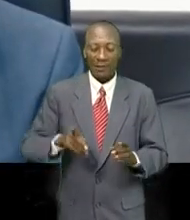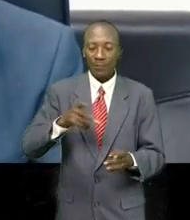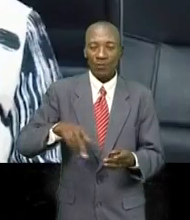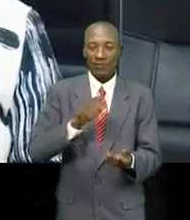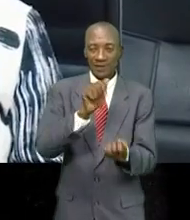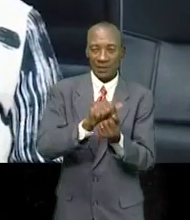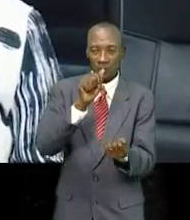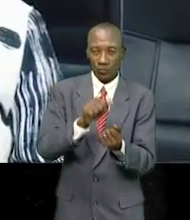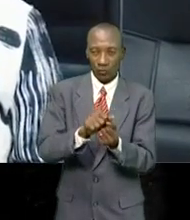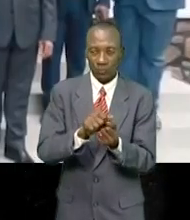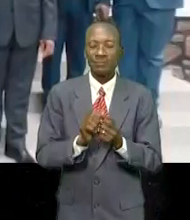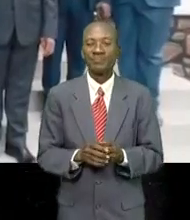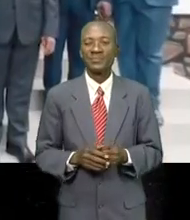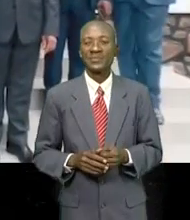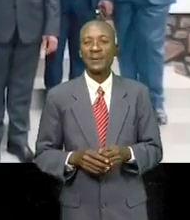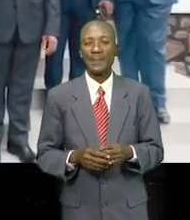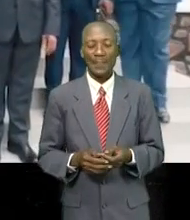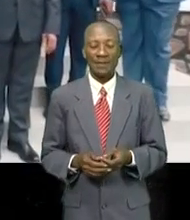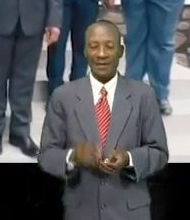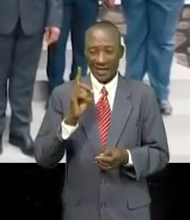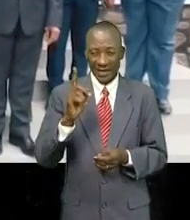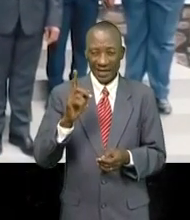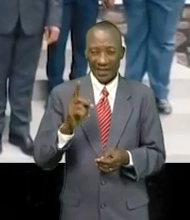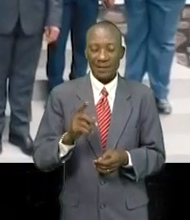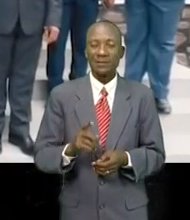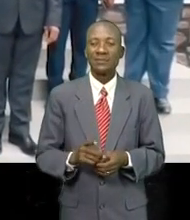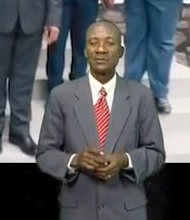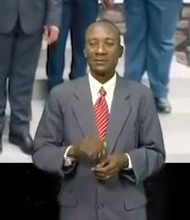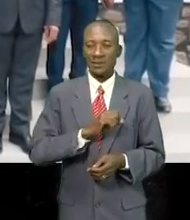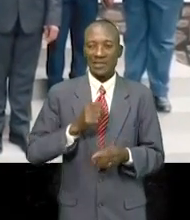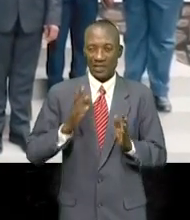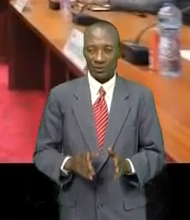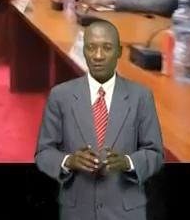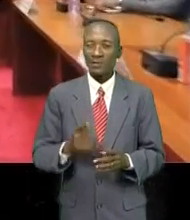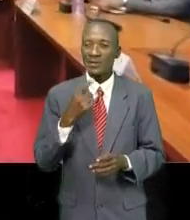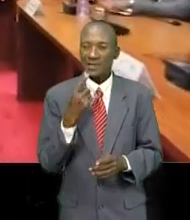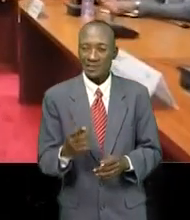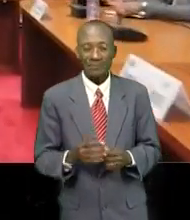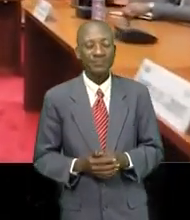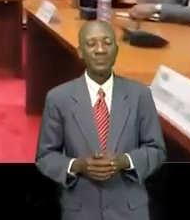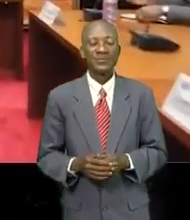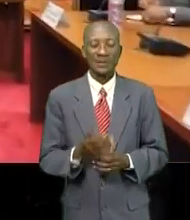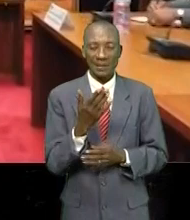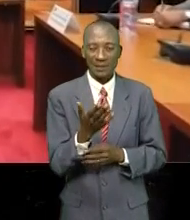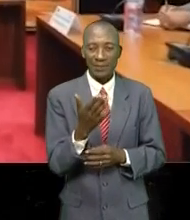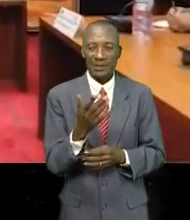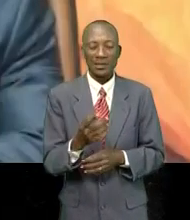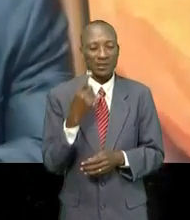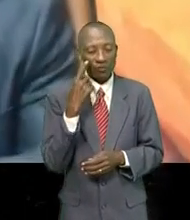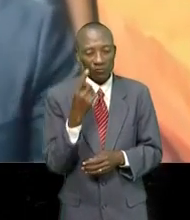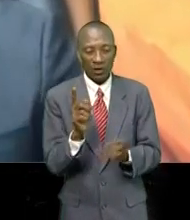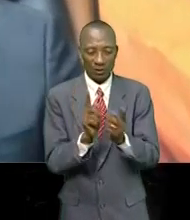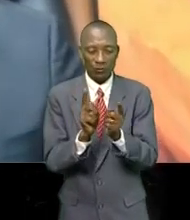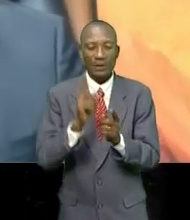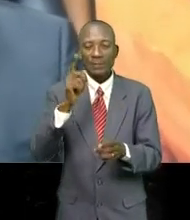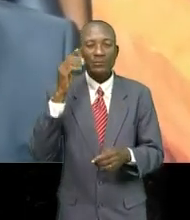tête Emery Okundji. Sénateurs du Sankourou ont demandé de voir en urgence le Premier ministre